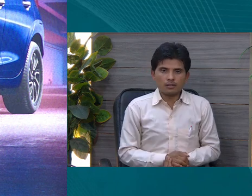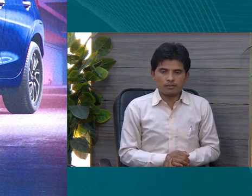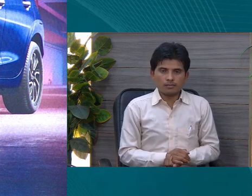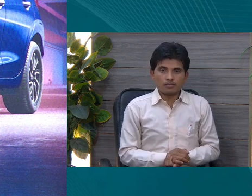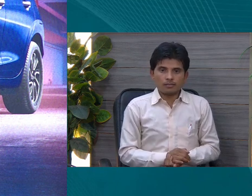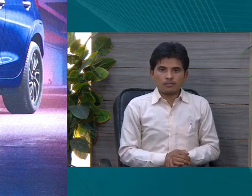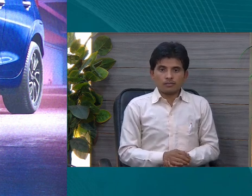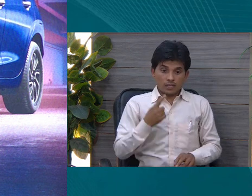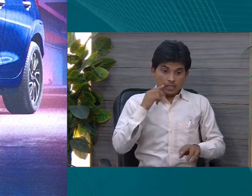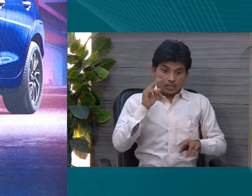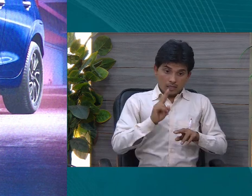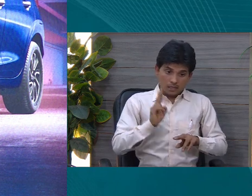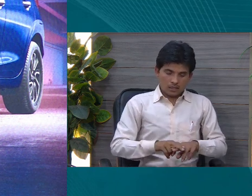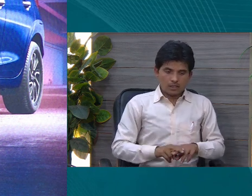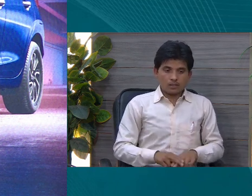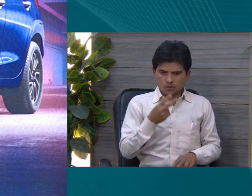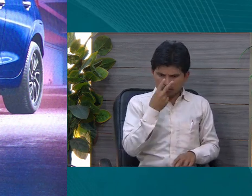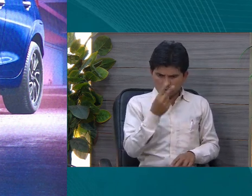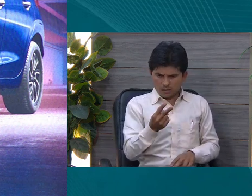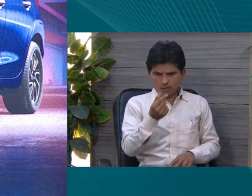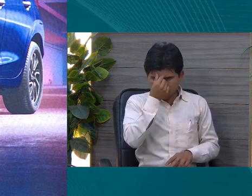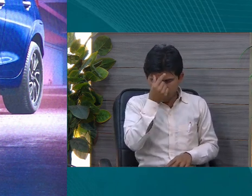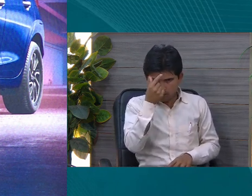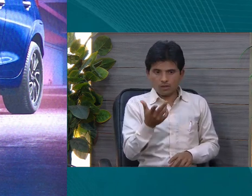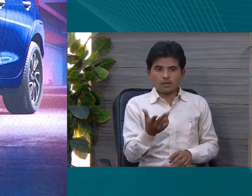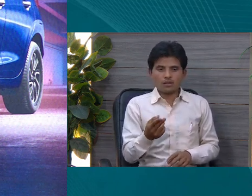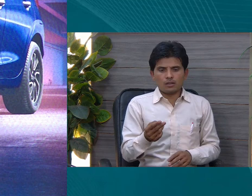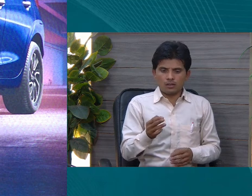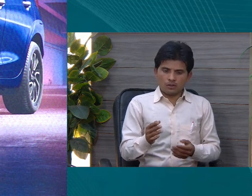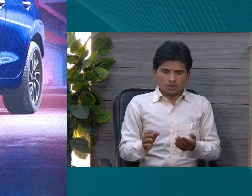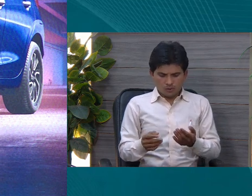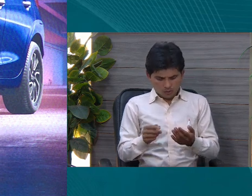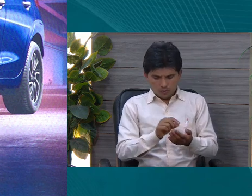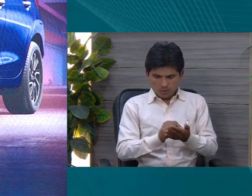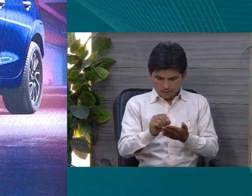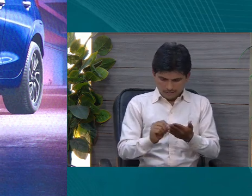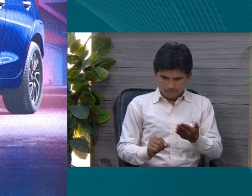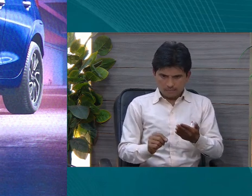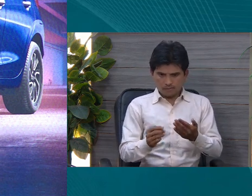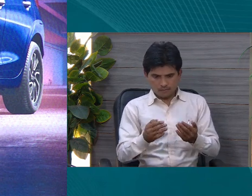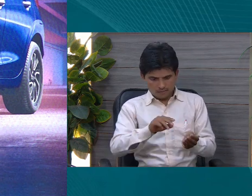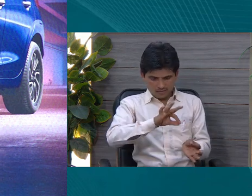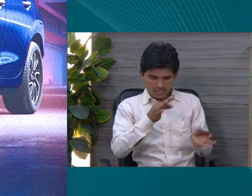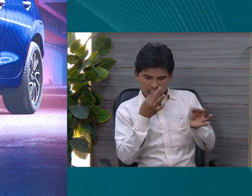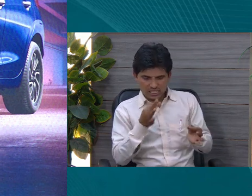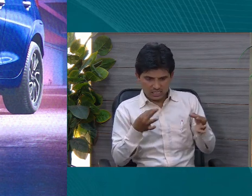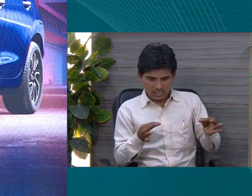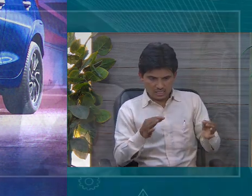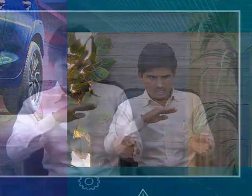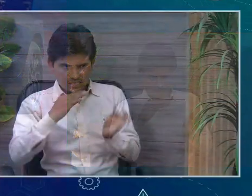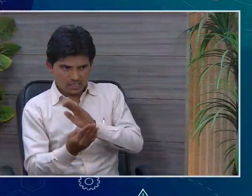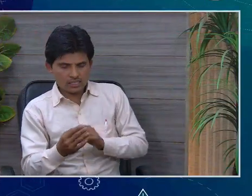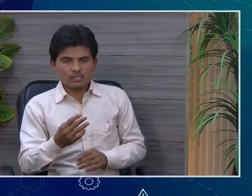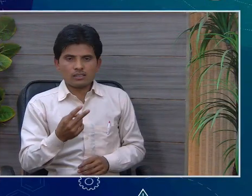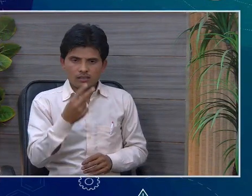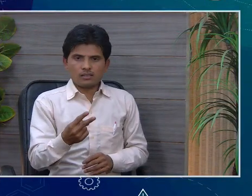जो बच्चा देख नहीं सकता उसके लिए उसी साइड में रहे हो जाती है तो इसको प्रशिक्षित किया जा सकता है इसी तरीके से तो यह भी रिप्रेजेंटेशन